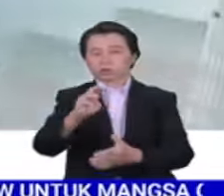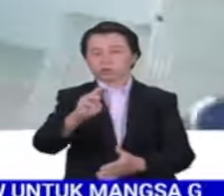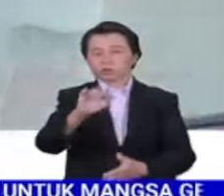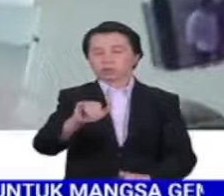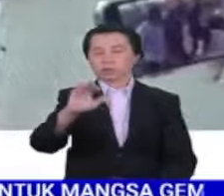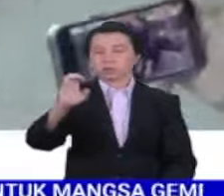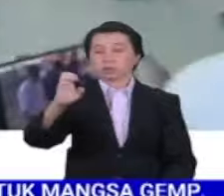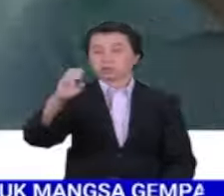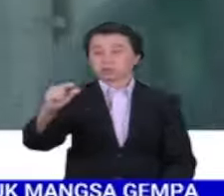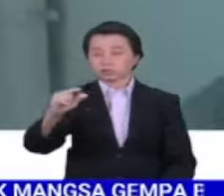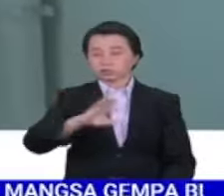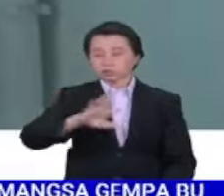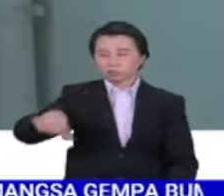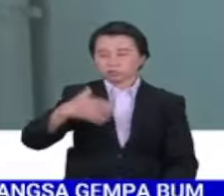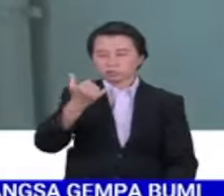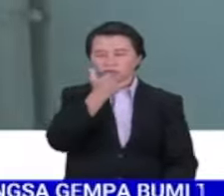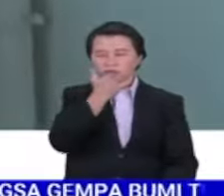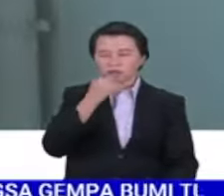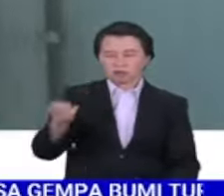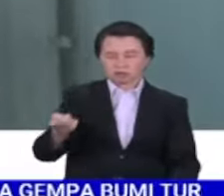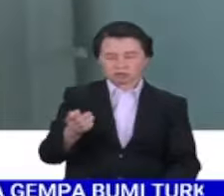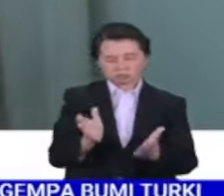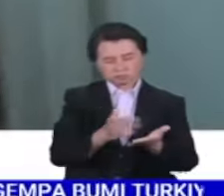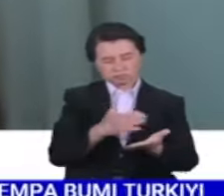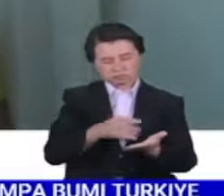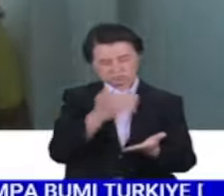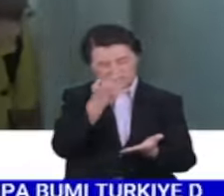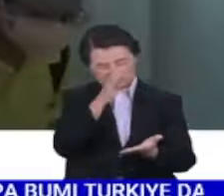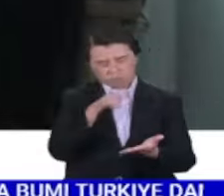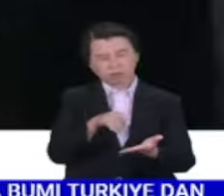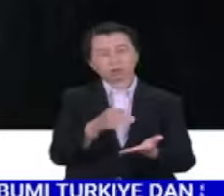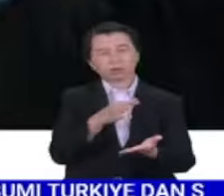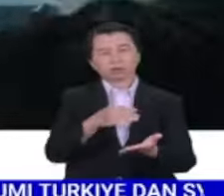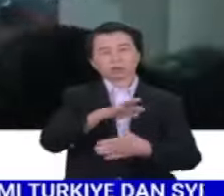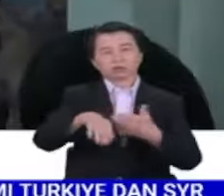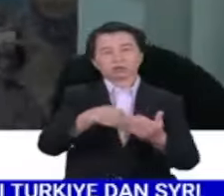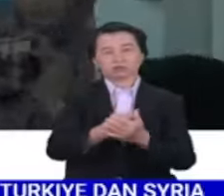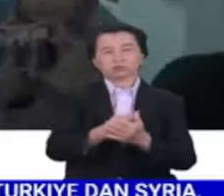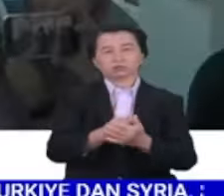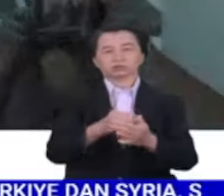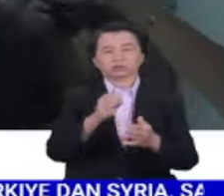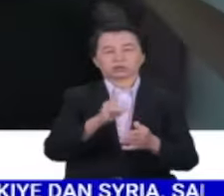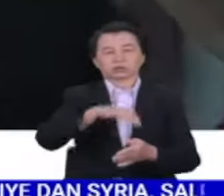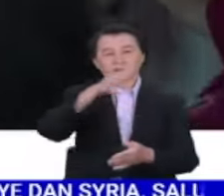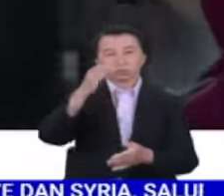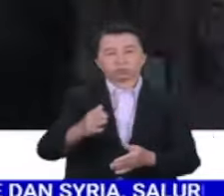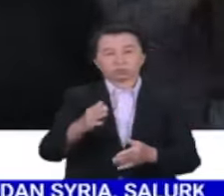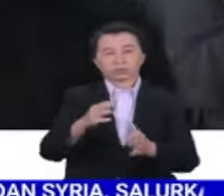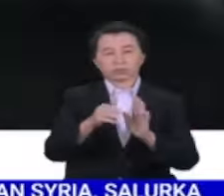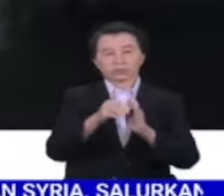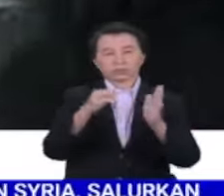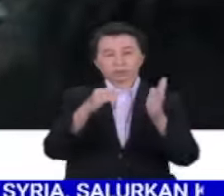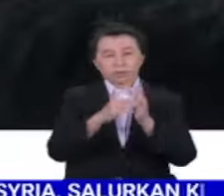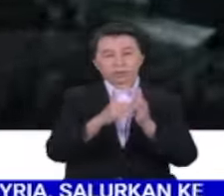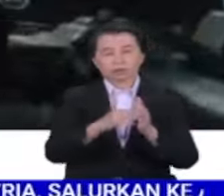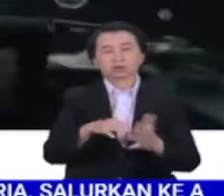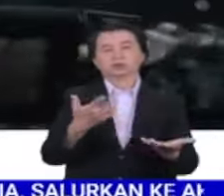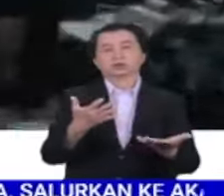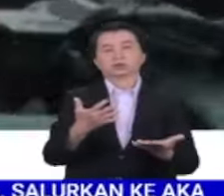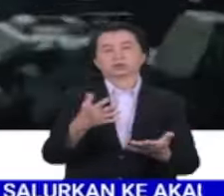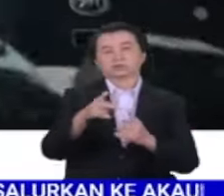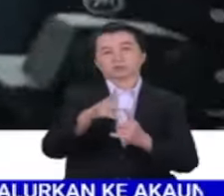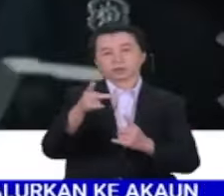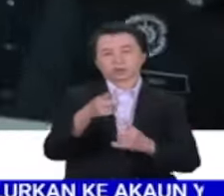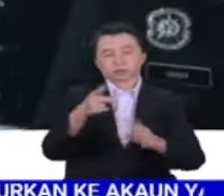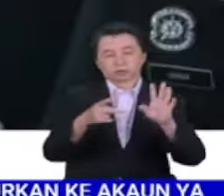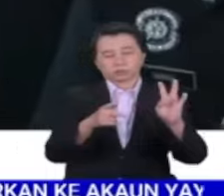semua kesalahan di dakwah dilakukan di semua premis di taman usahanya ke bukit bertajam kira-kira pukul 7.30 malam